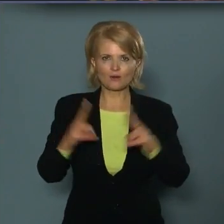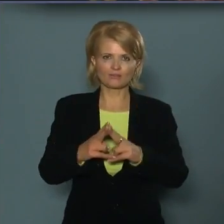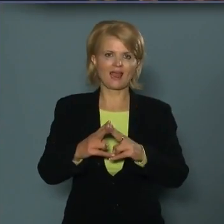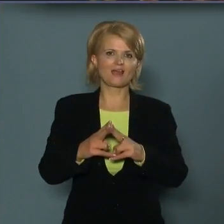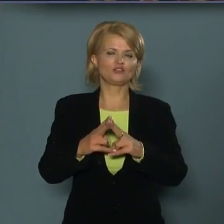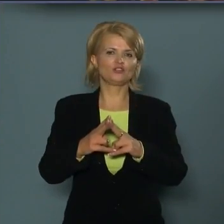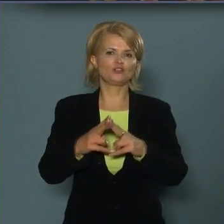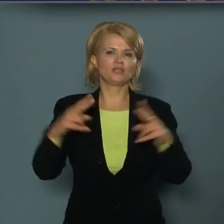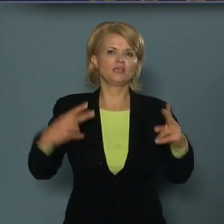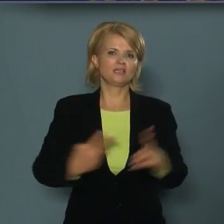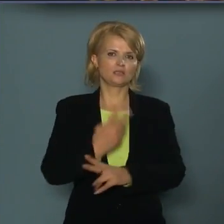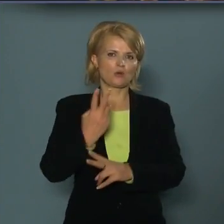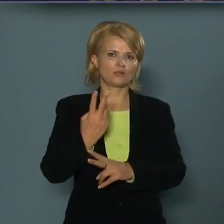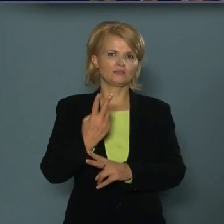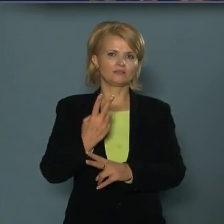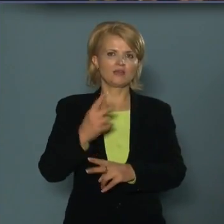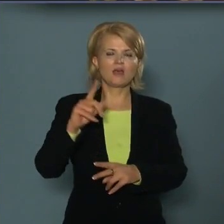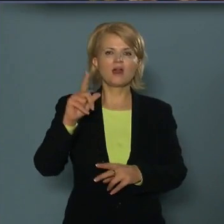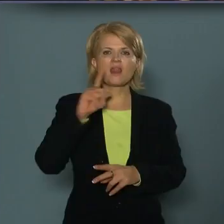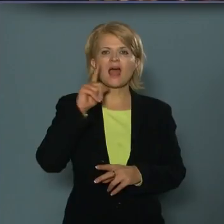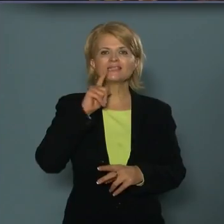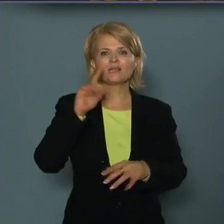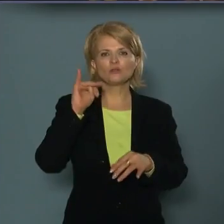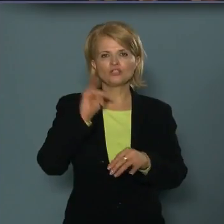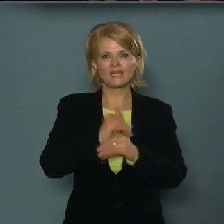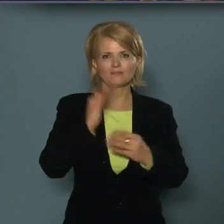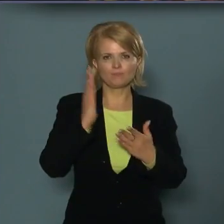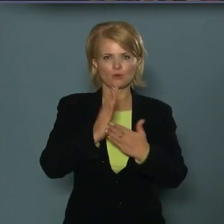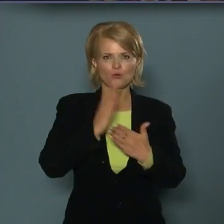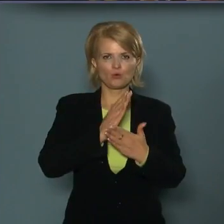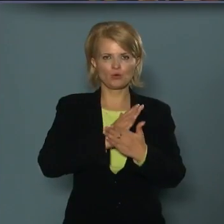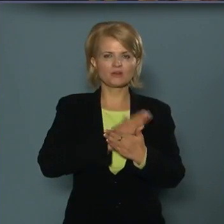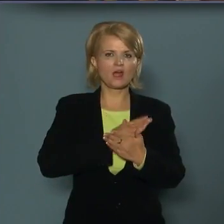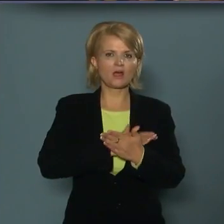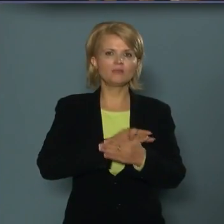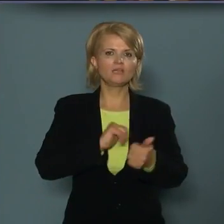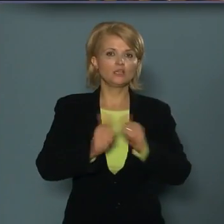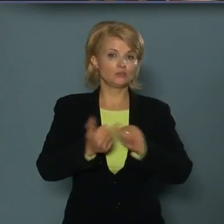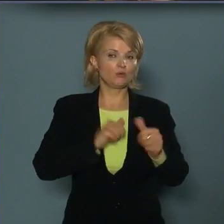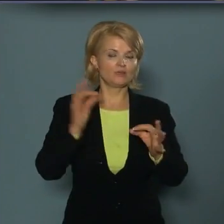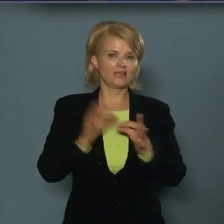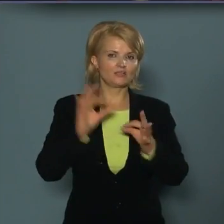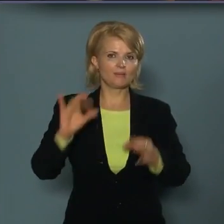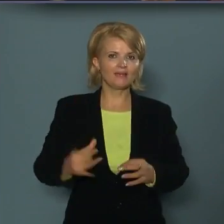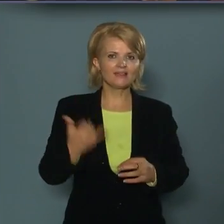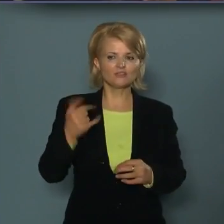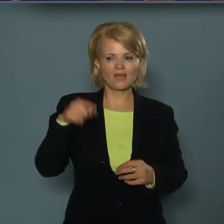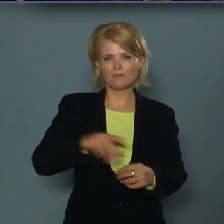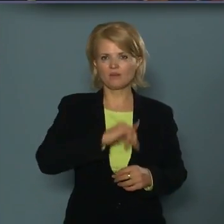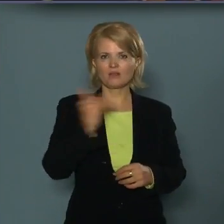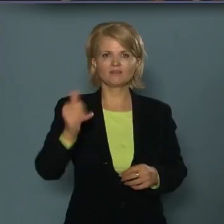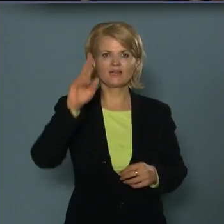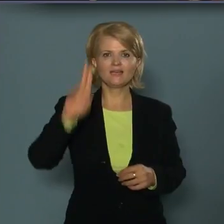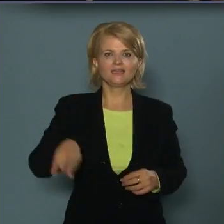találkozások szoktak szerepelni ennek a Lászlós hétnek a programján, illetve sportesemények. Ebben az évben